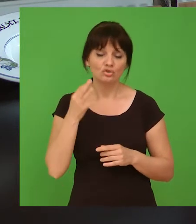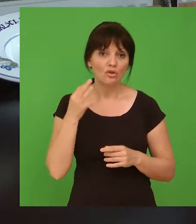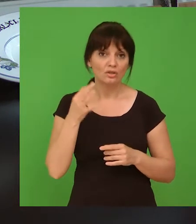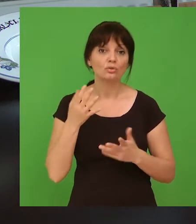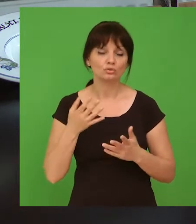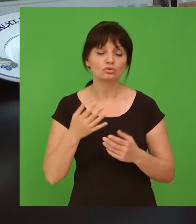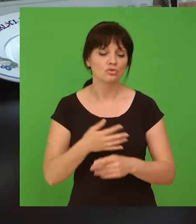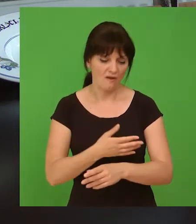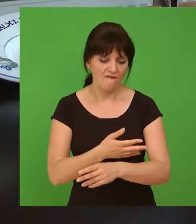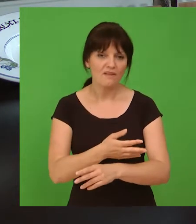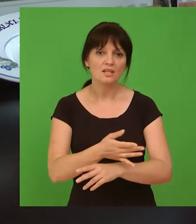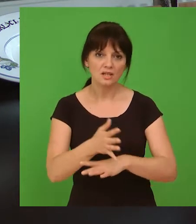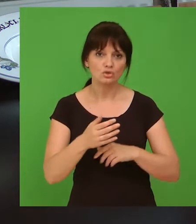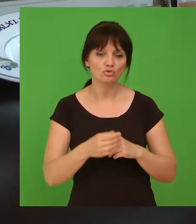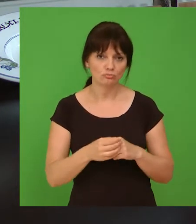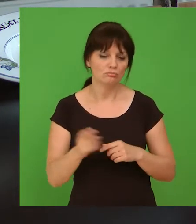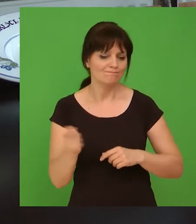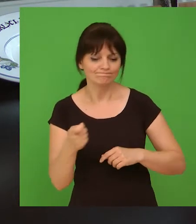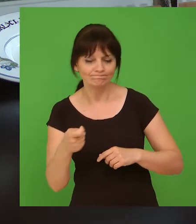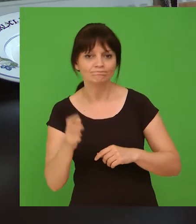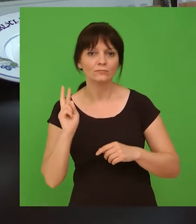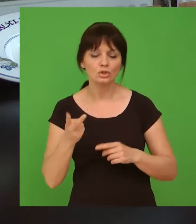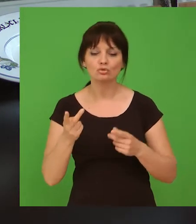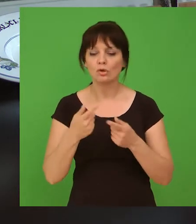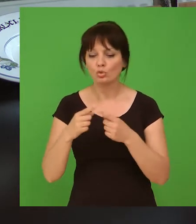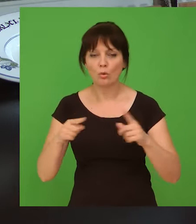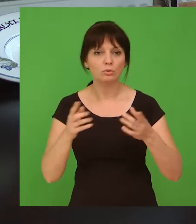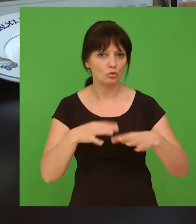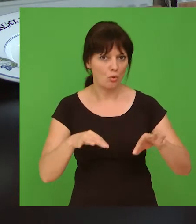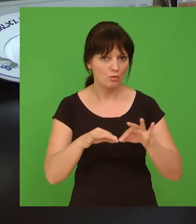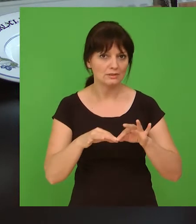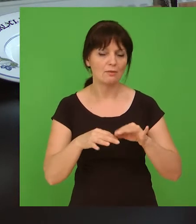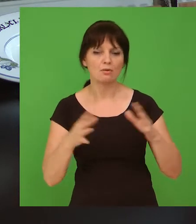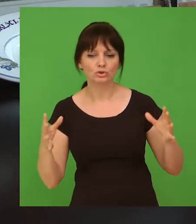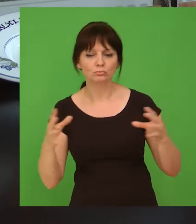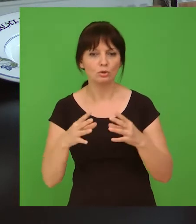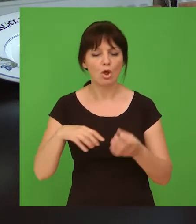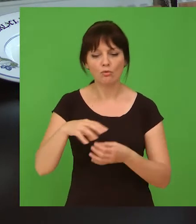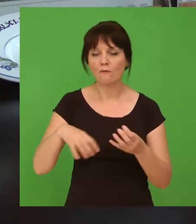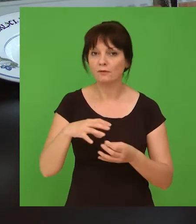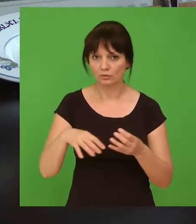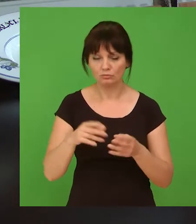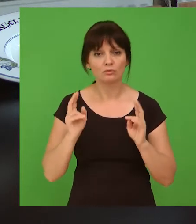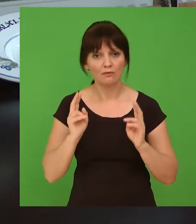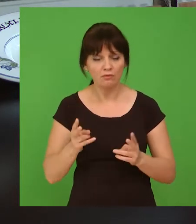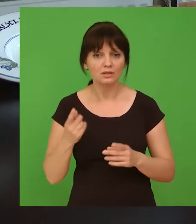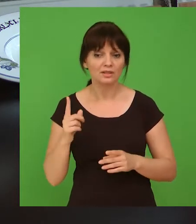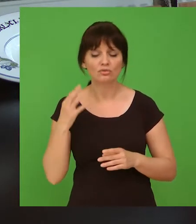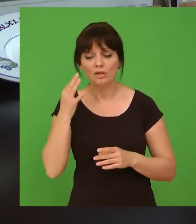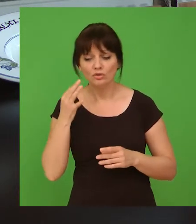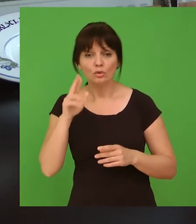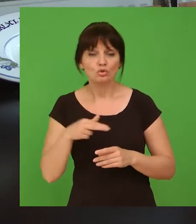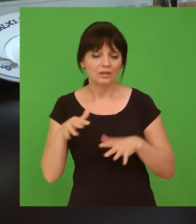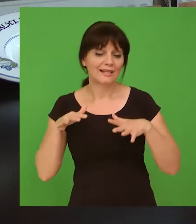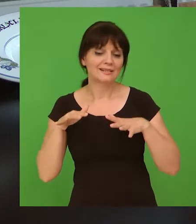vérrel öntözve különböző országokba, kisebb-nagyobb konfliktusokba, és sajnos a keresztény